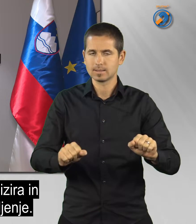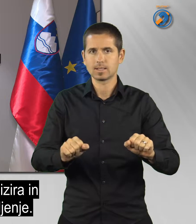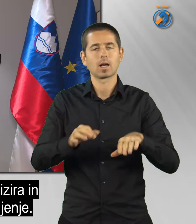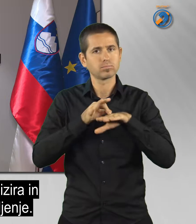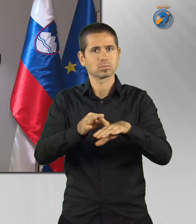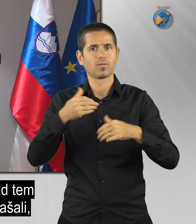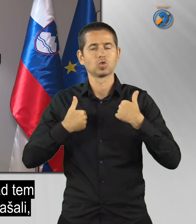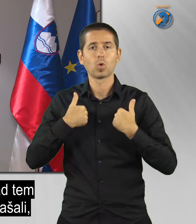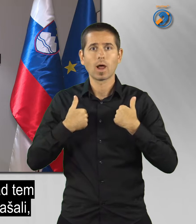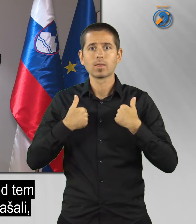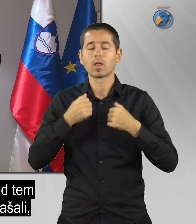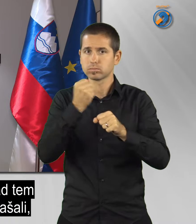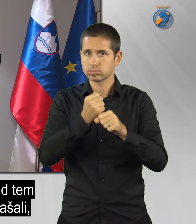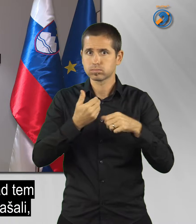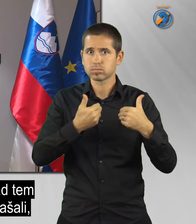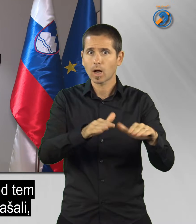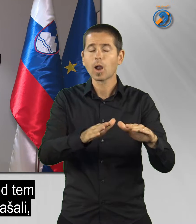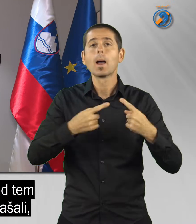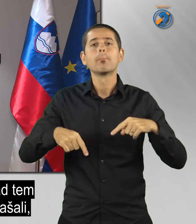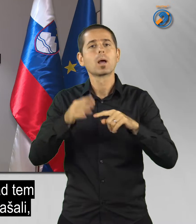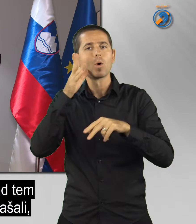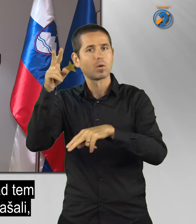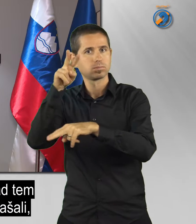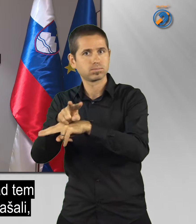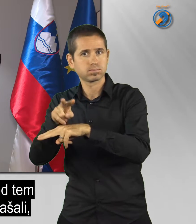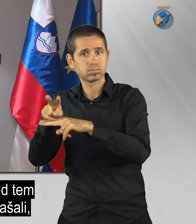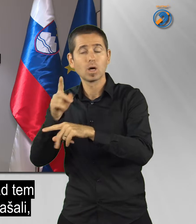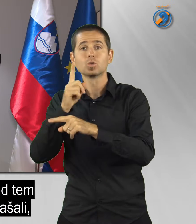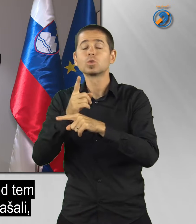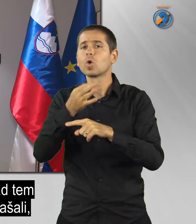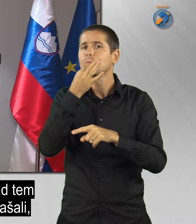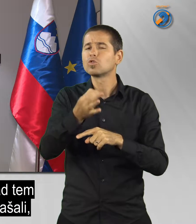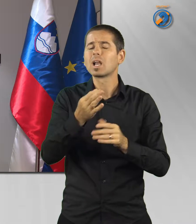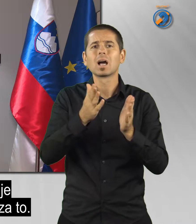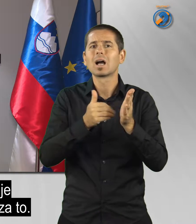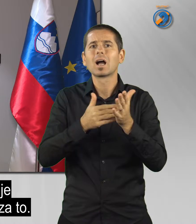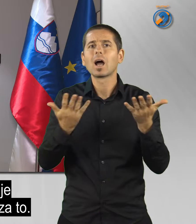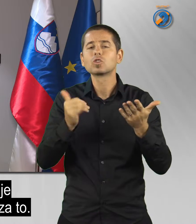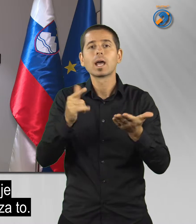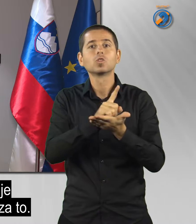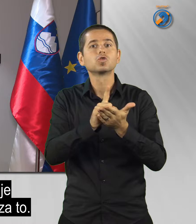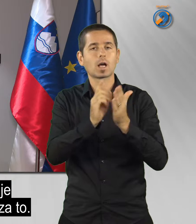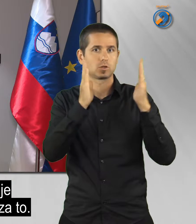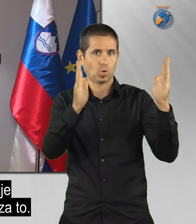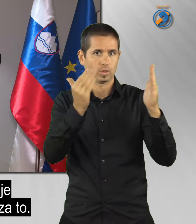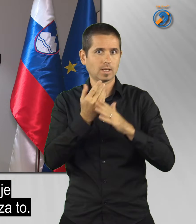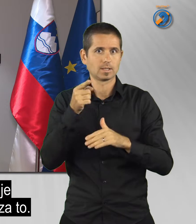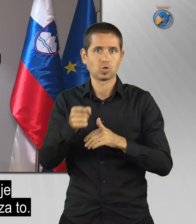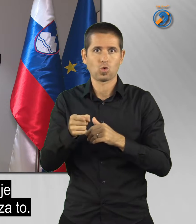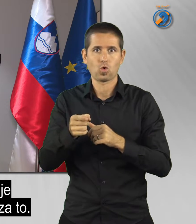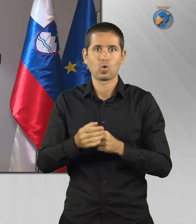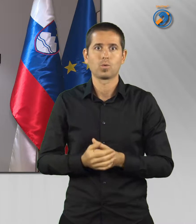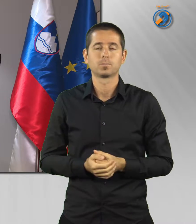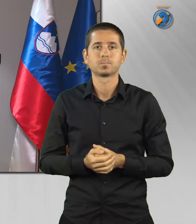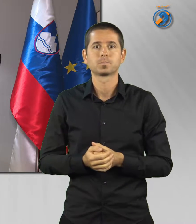v življenje. Mi bomo sigurno bdeli na tem in tudi nenazadnje vprašali, kakšna je časovnica za